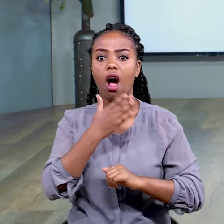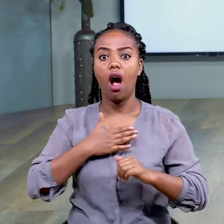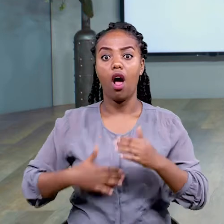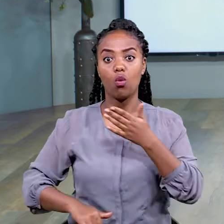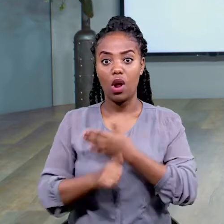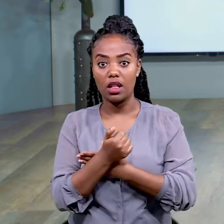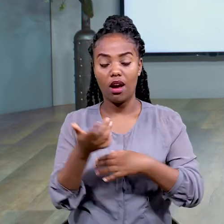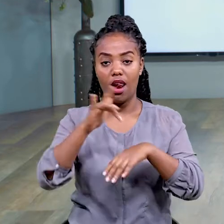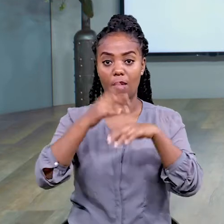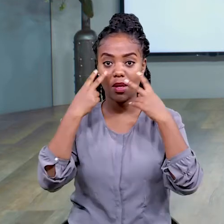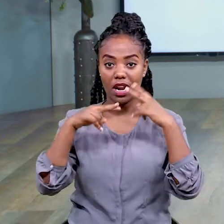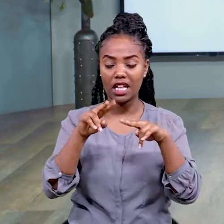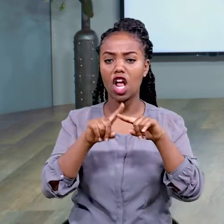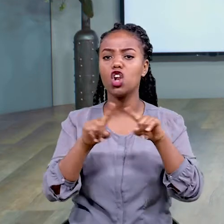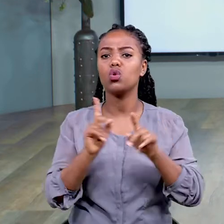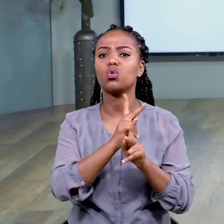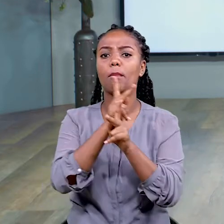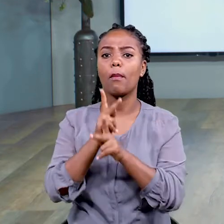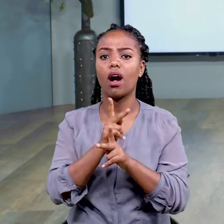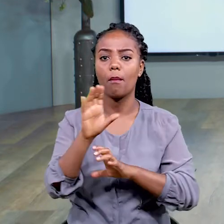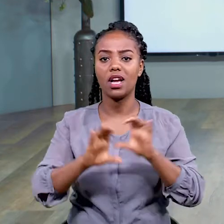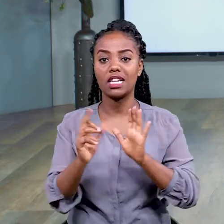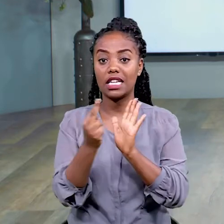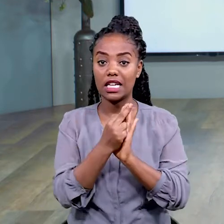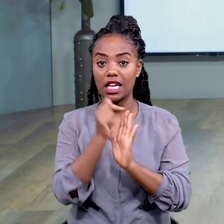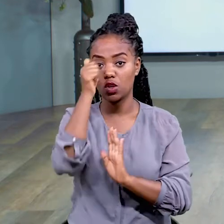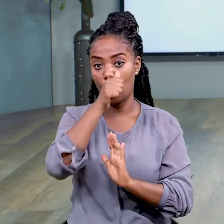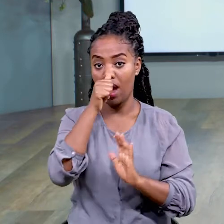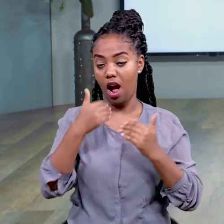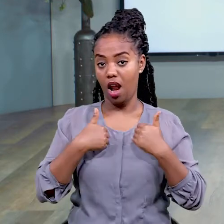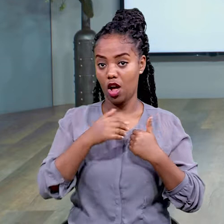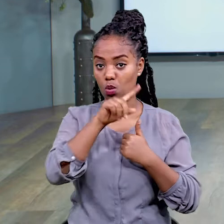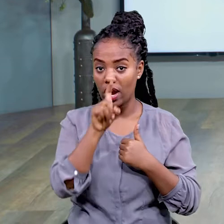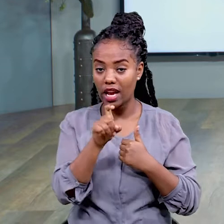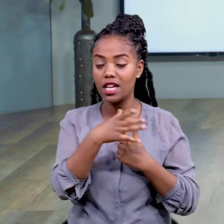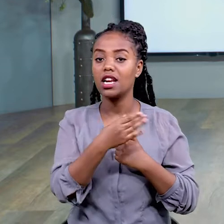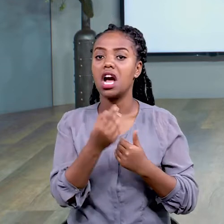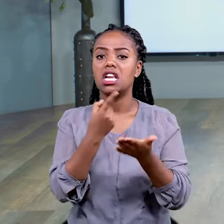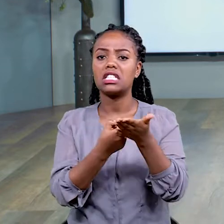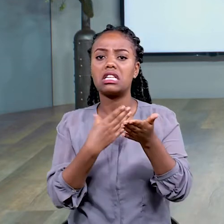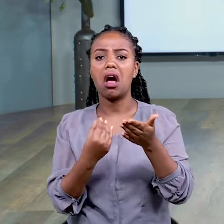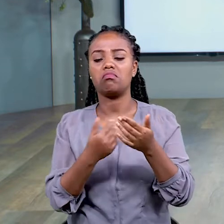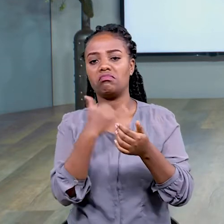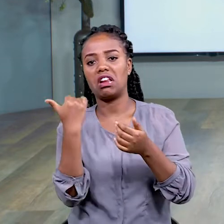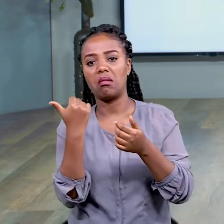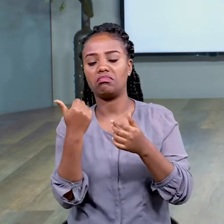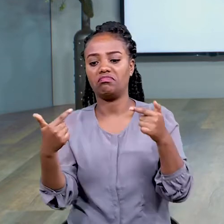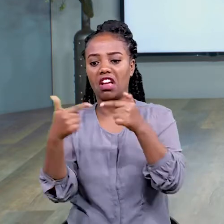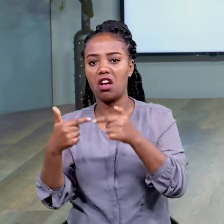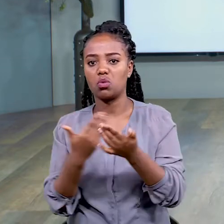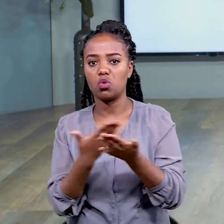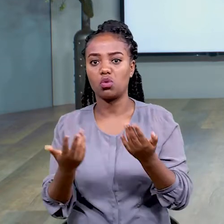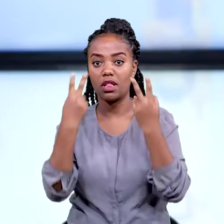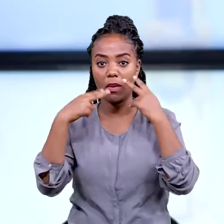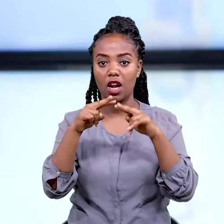የሴቶችንና አካል ጉዳተኛን በተመለከተ የተለየ ጥበቃ የሚያደርግ ህግ ኢትዮጵያ አላት ወይ? እንዲሁም እነዚህንና ተያያዥ ጉዳዮችን